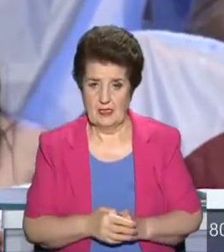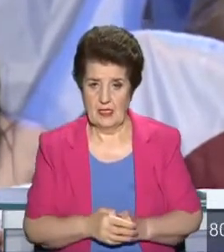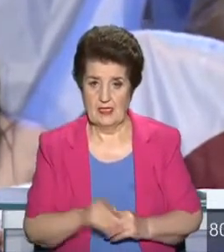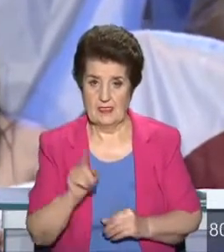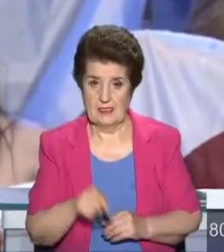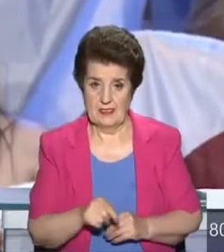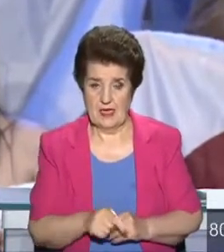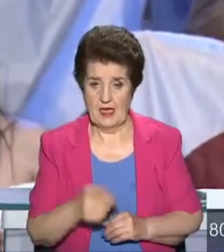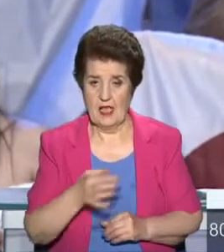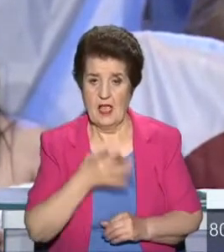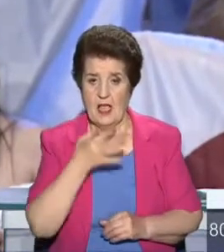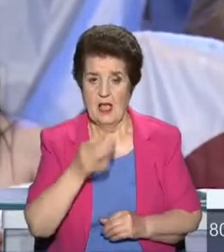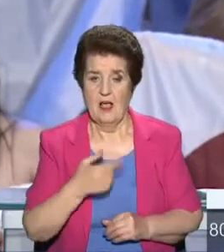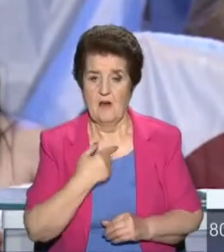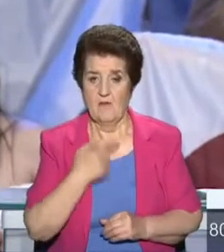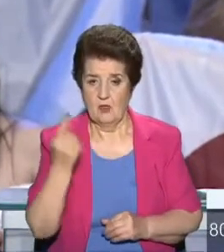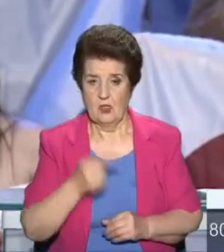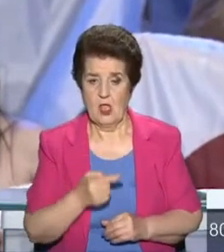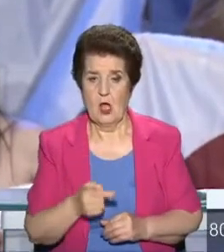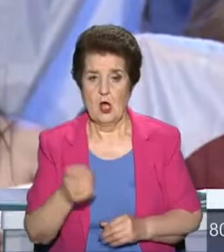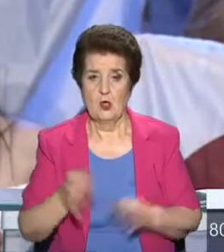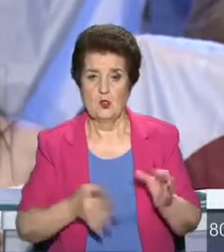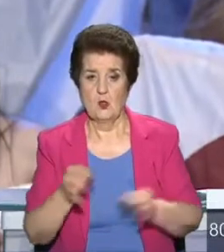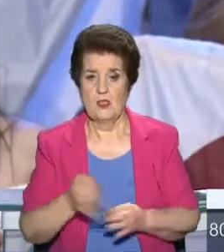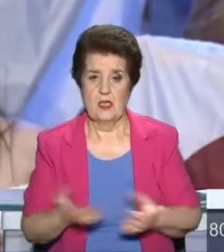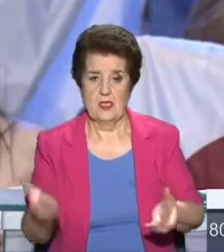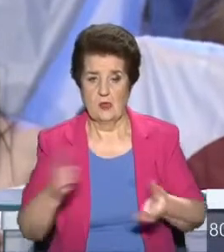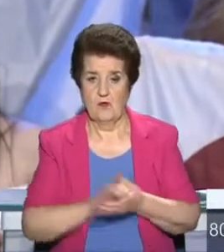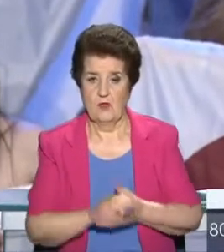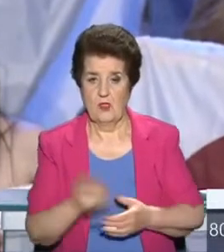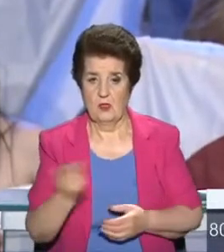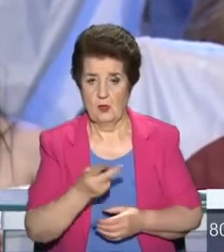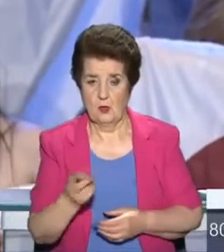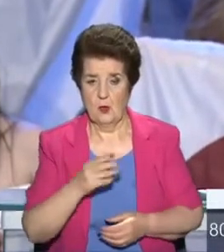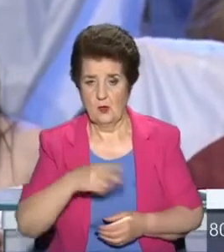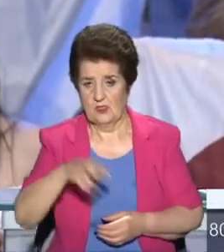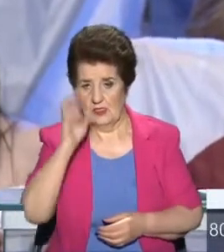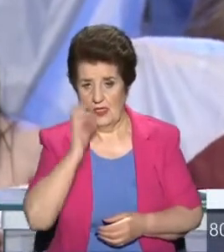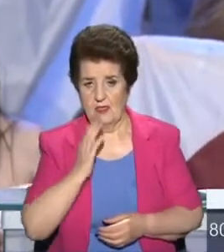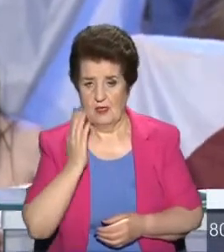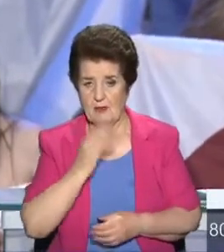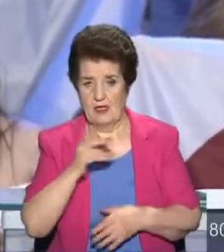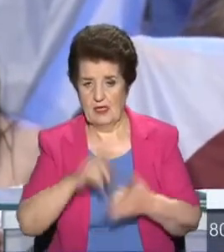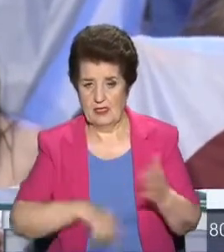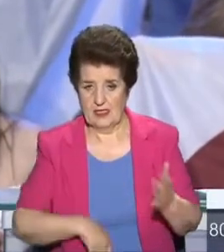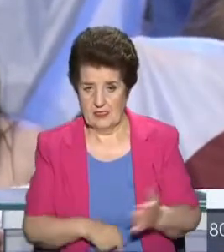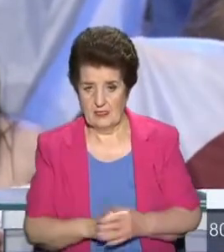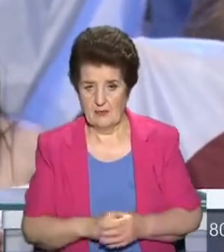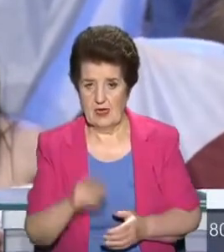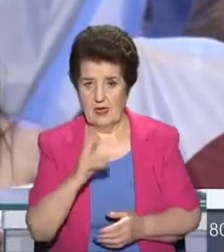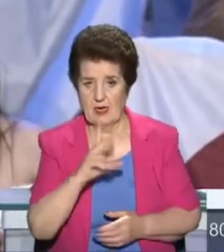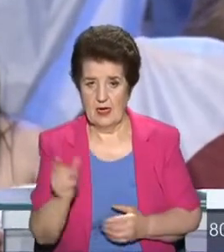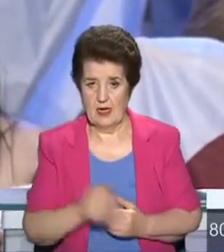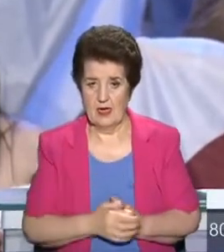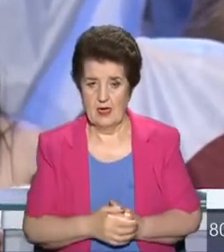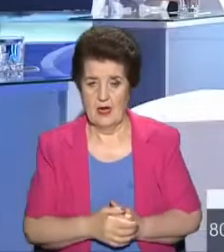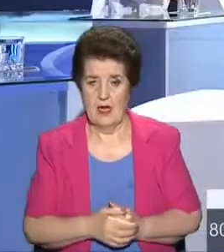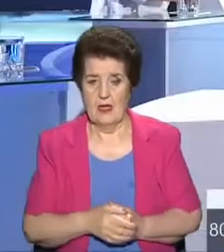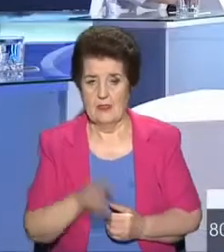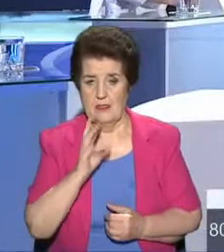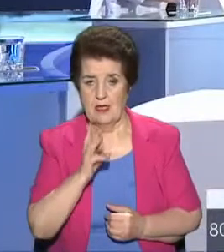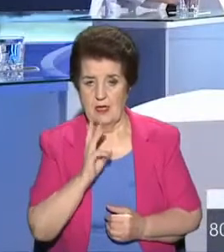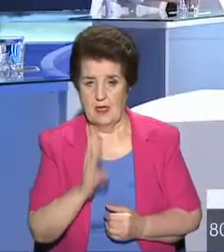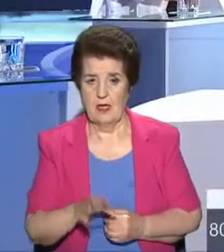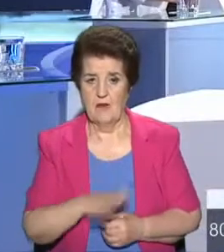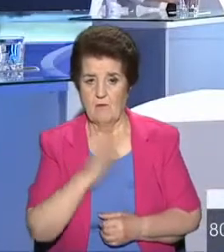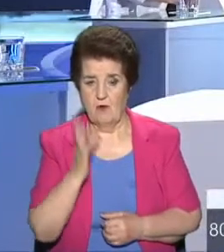vota o declarație juridică potrivit politică de unificarea celor două state românești Credeți în mă că ca daca mari la încercare